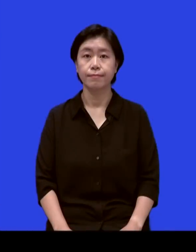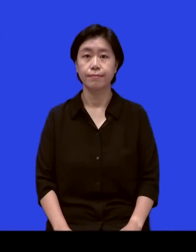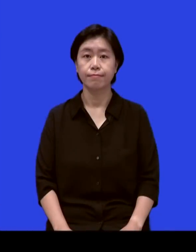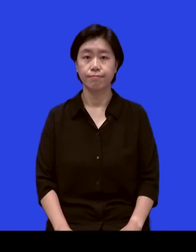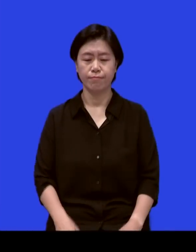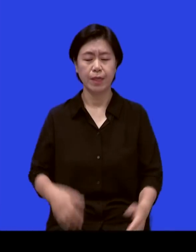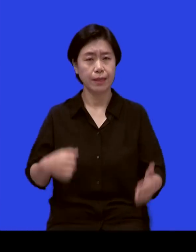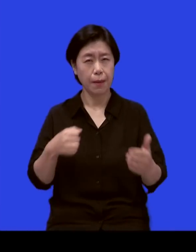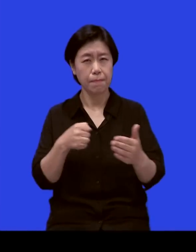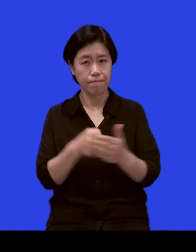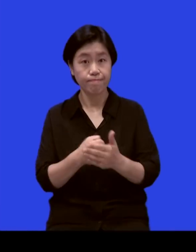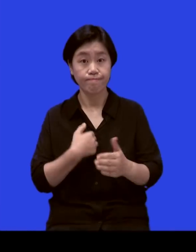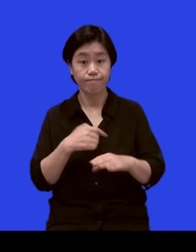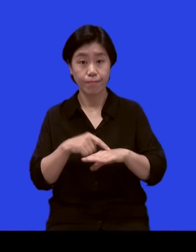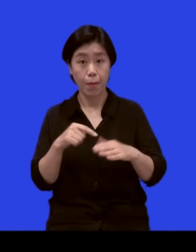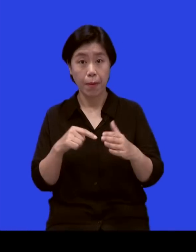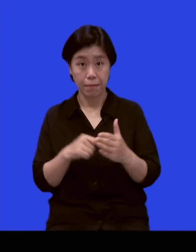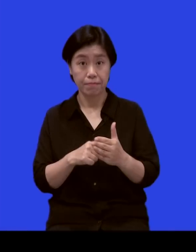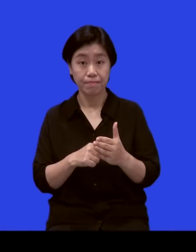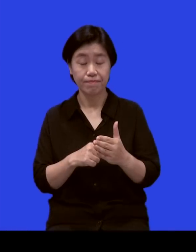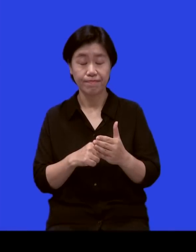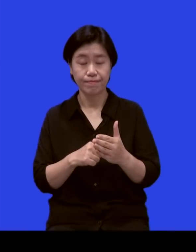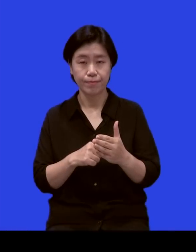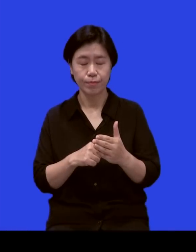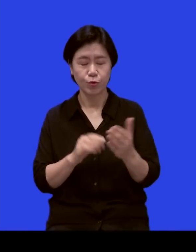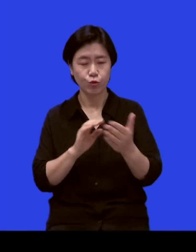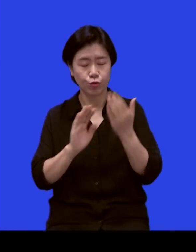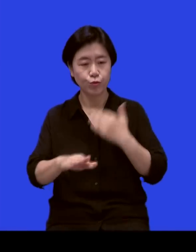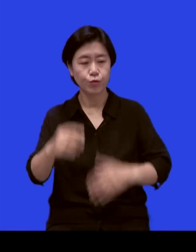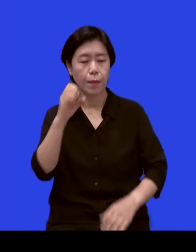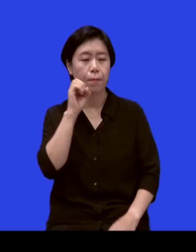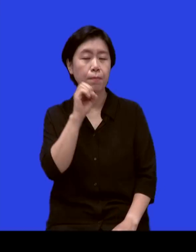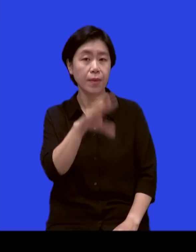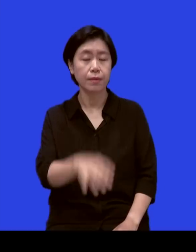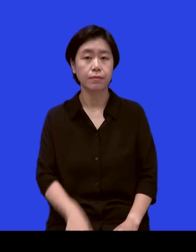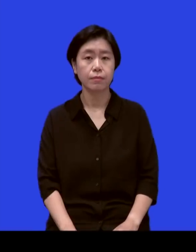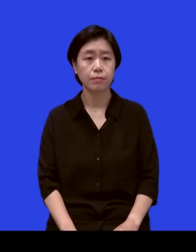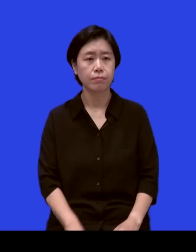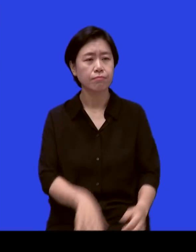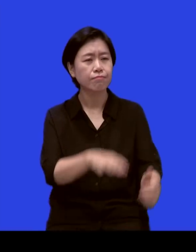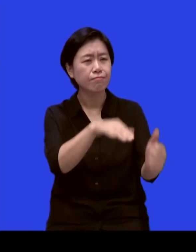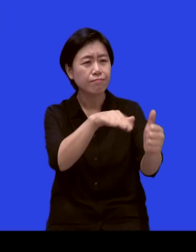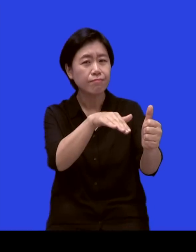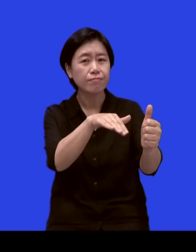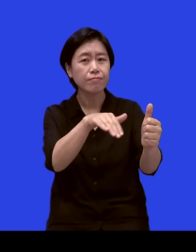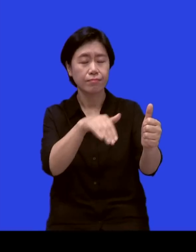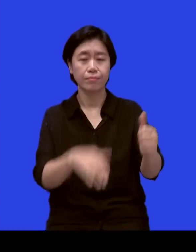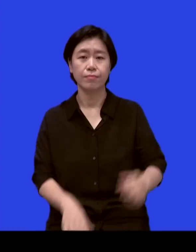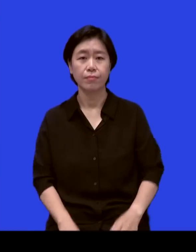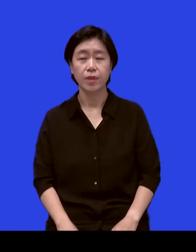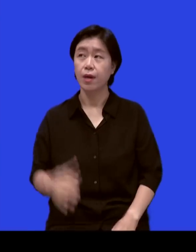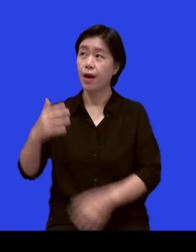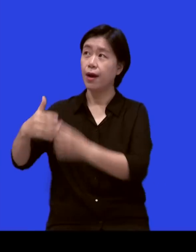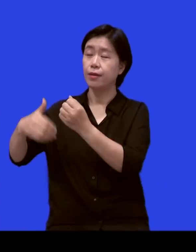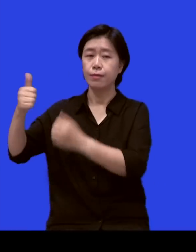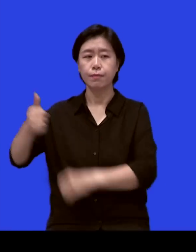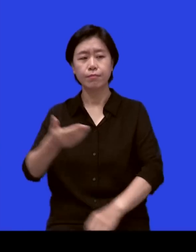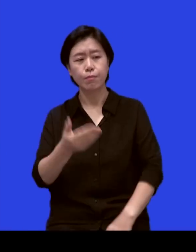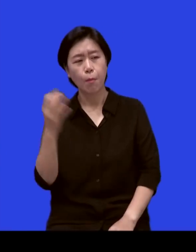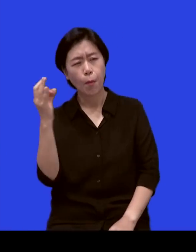그래도 담대하게 그냥 마음 먹고 얘기를 했습니다. 하나님, 자기로는 하나님이 많이 사랑하시나 봐.